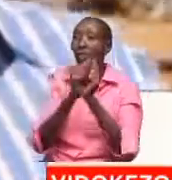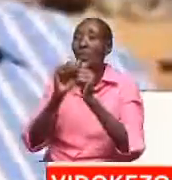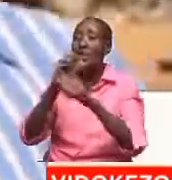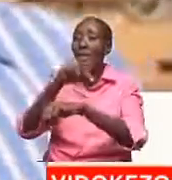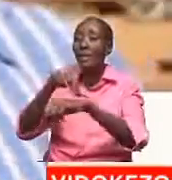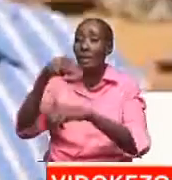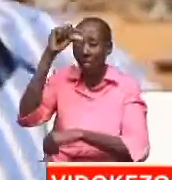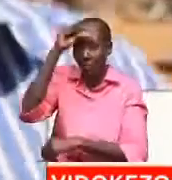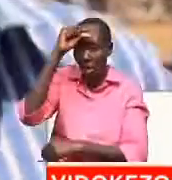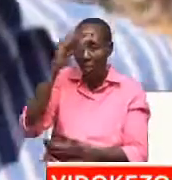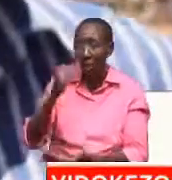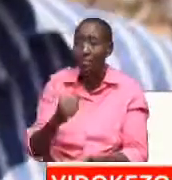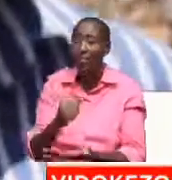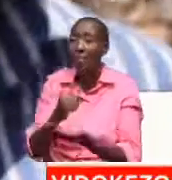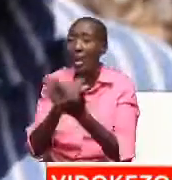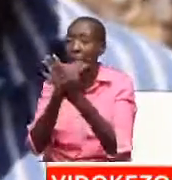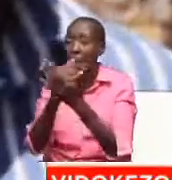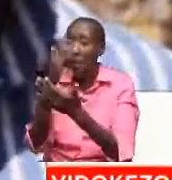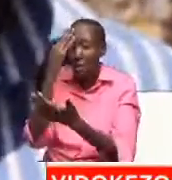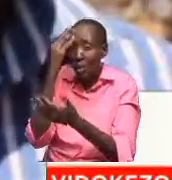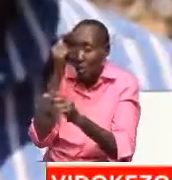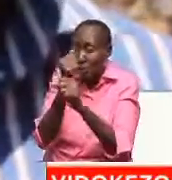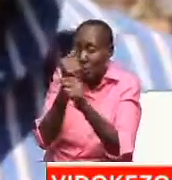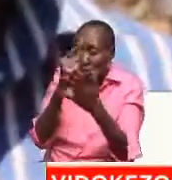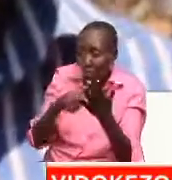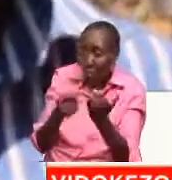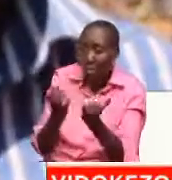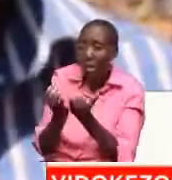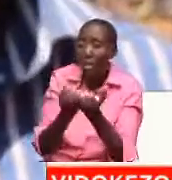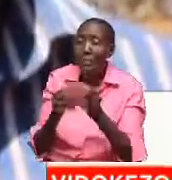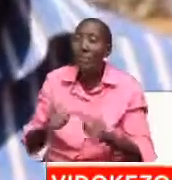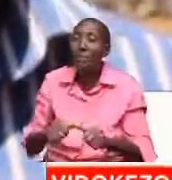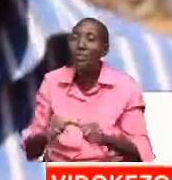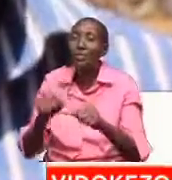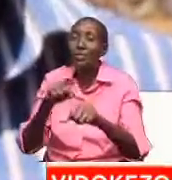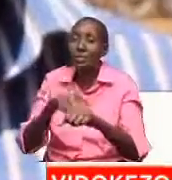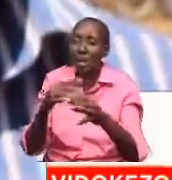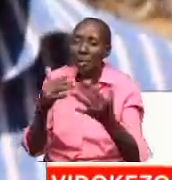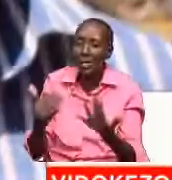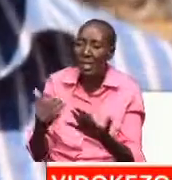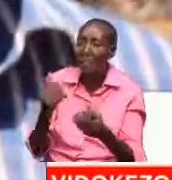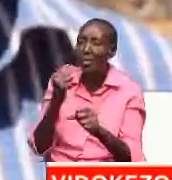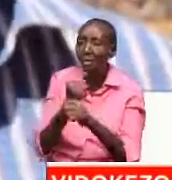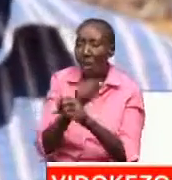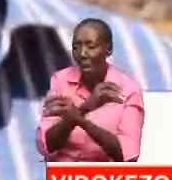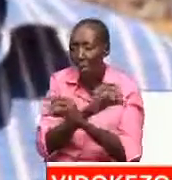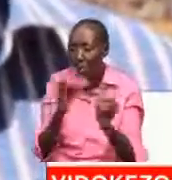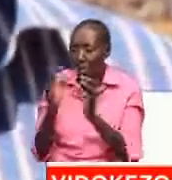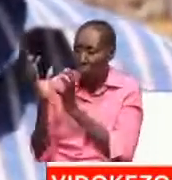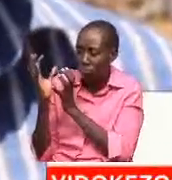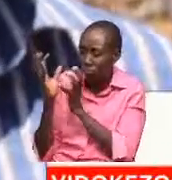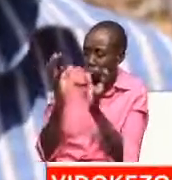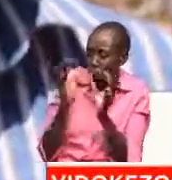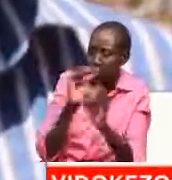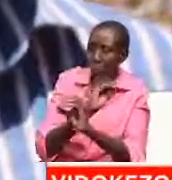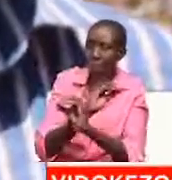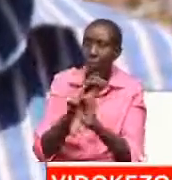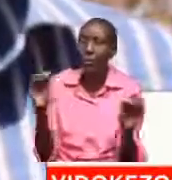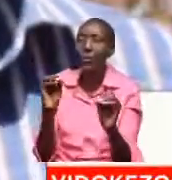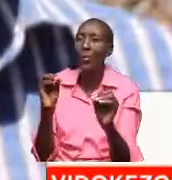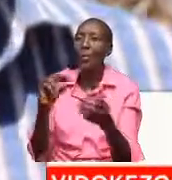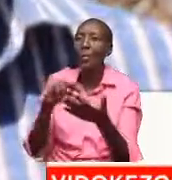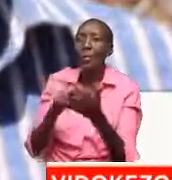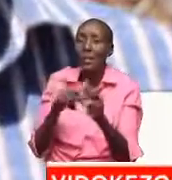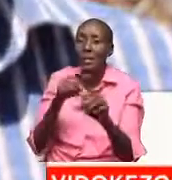Ndio tuone jinsi inaweza kufanya biashara iendelee. Kwa hata mzigo saa hii hakuna mahali mzigo inatoka, tunajisaidia. Mimi ni mtu wa